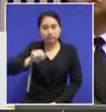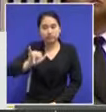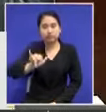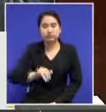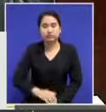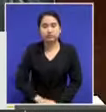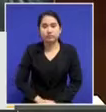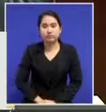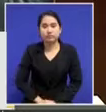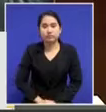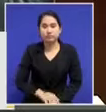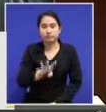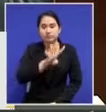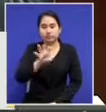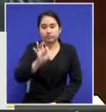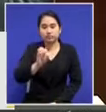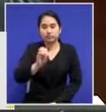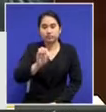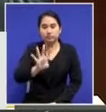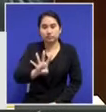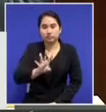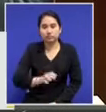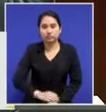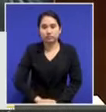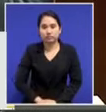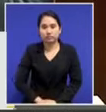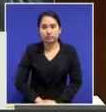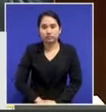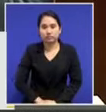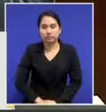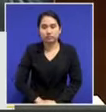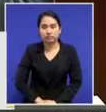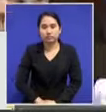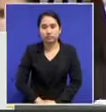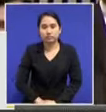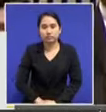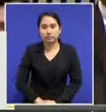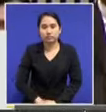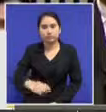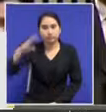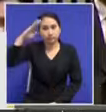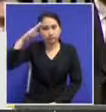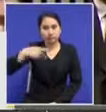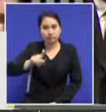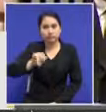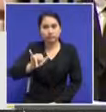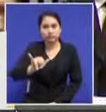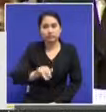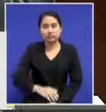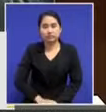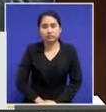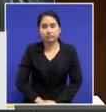ครับ 494นางสาววิบูลลักษ์ร่วมลักษ ์พลเอกประยุทธ์จันทร์โอชา